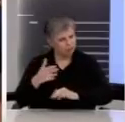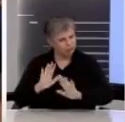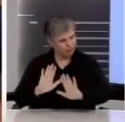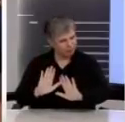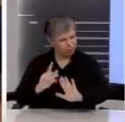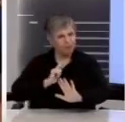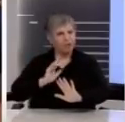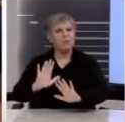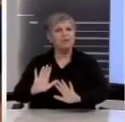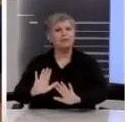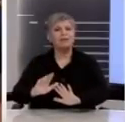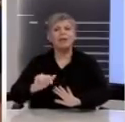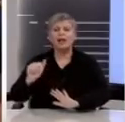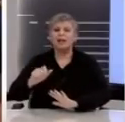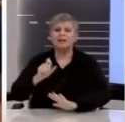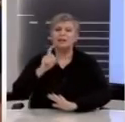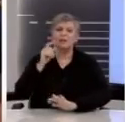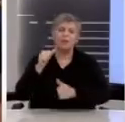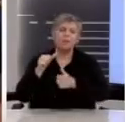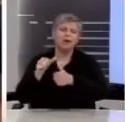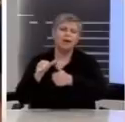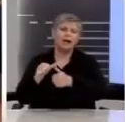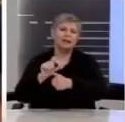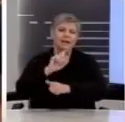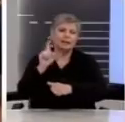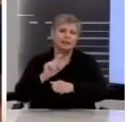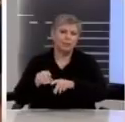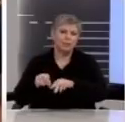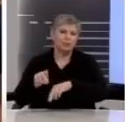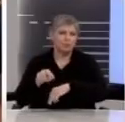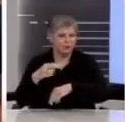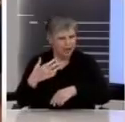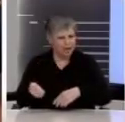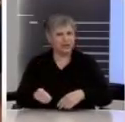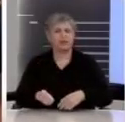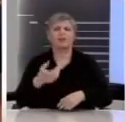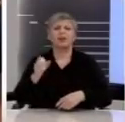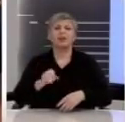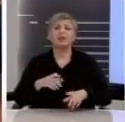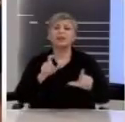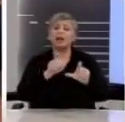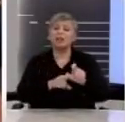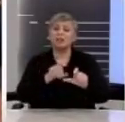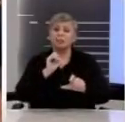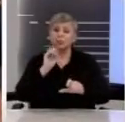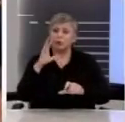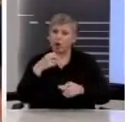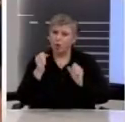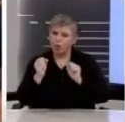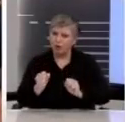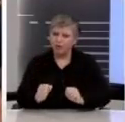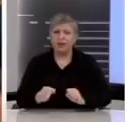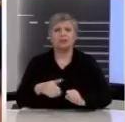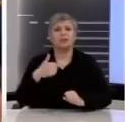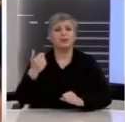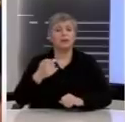θα σας καταδιώκει σε όλη σας την πολιτική καριέρα και για τις offshore θα συζητήσουμε και για όσα δήλωνε ο αντιπρόεδρος του κόμματός σας πριν από